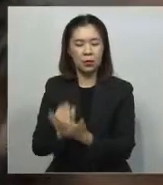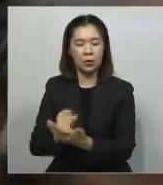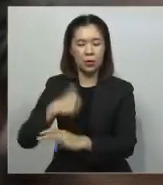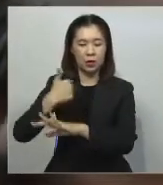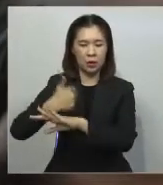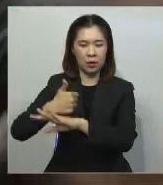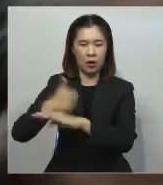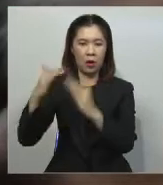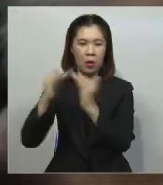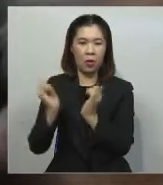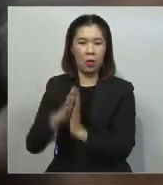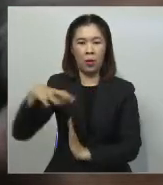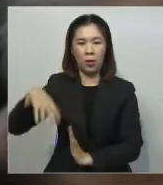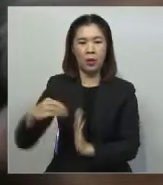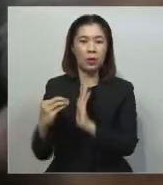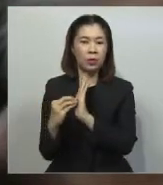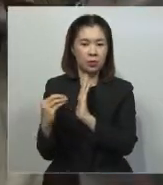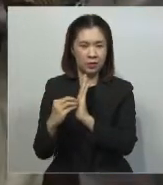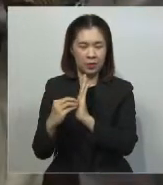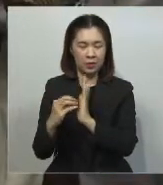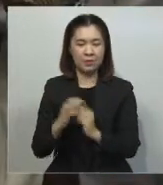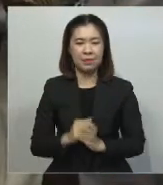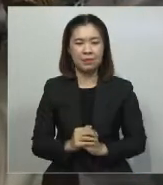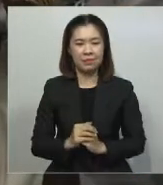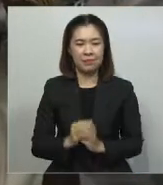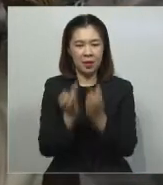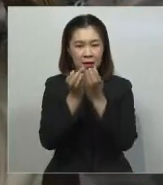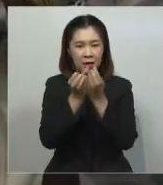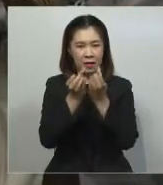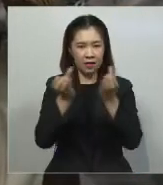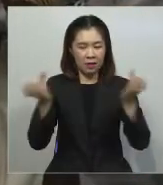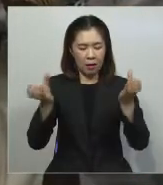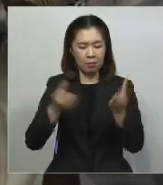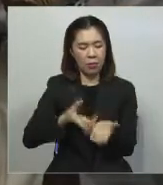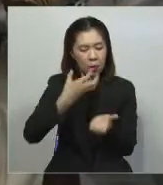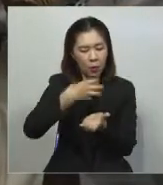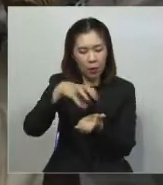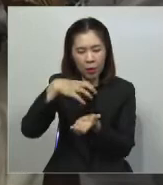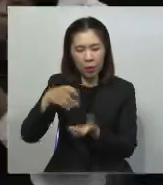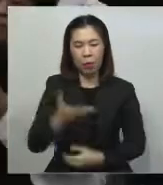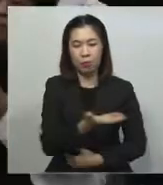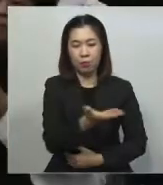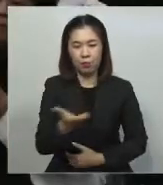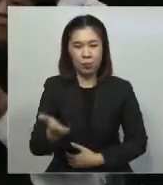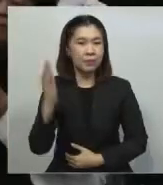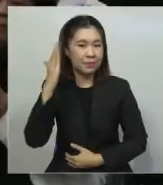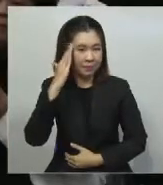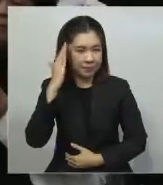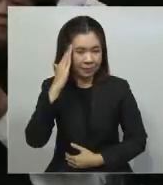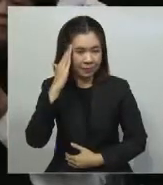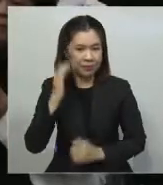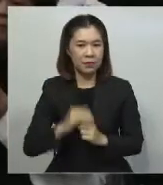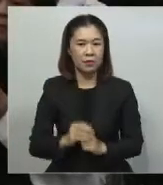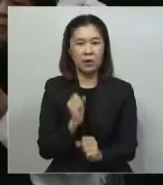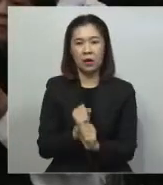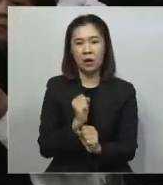ทยารามวรวิหารกรุงเทพมหานครแสดงธรรมเทศนา1การให้ประชาชนได้รับฟังพร้อมประกอบพิธีมาติก